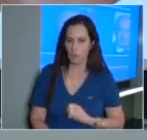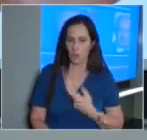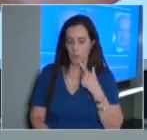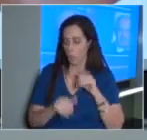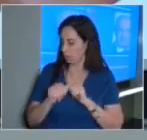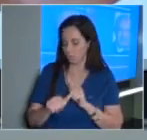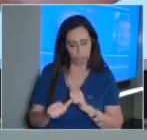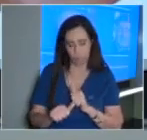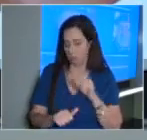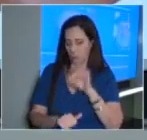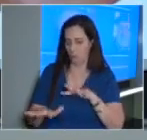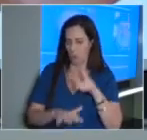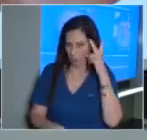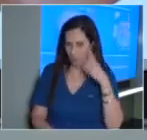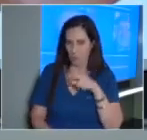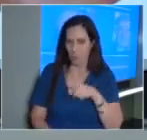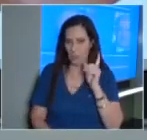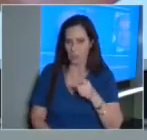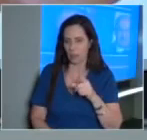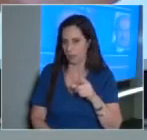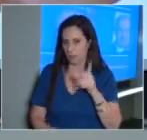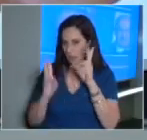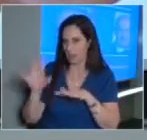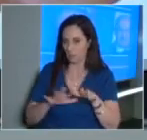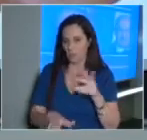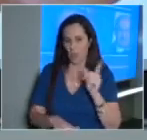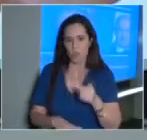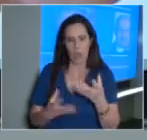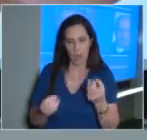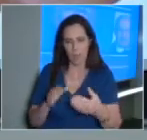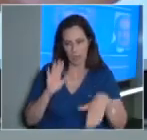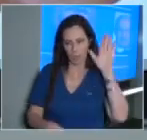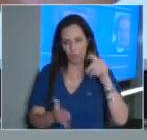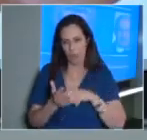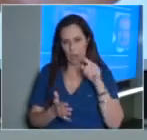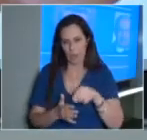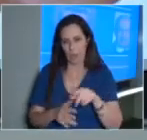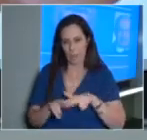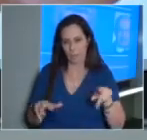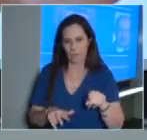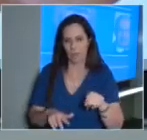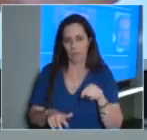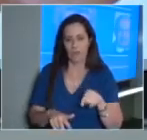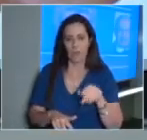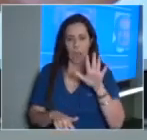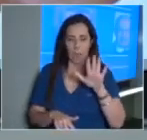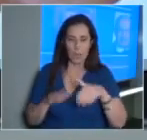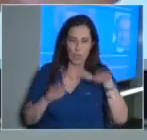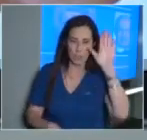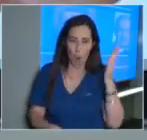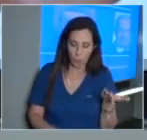בעד חוק להפלת הממשלה, כי הם יבינו שצריך להפיל את הממשלה, ולא צריך הרבה מאוד אצבעות כדי להגיע לסיטואציה הזאת, רק ככה 5